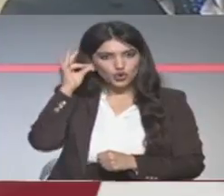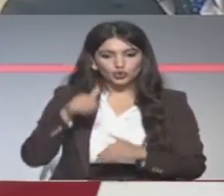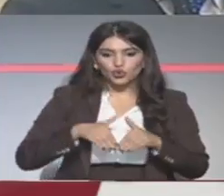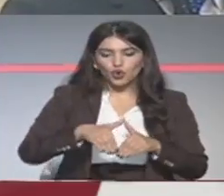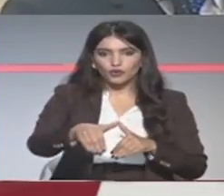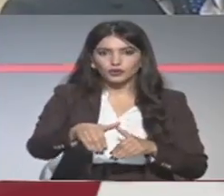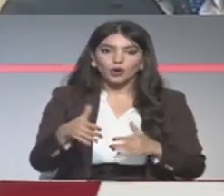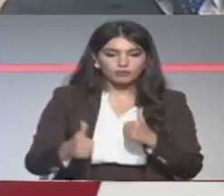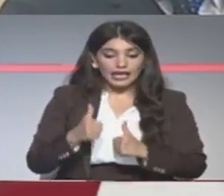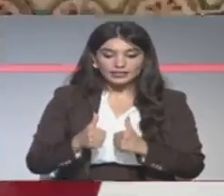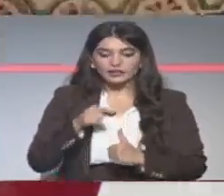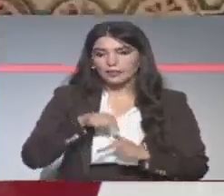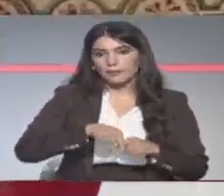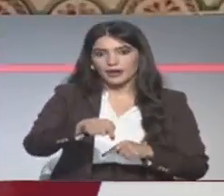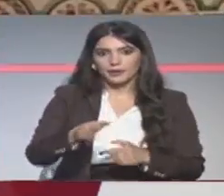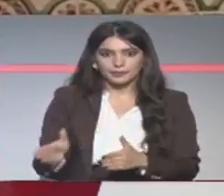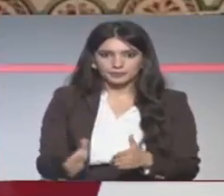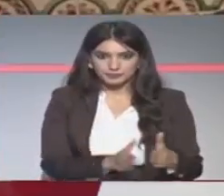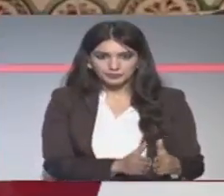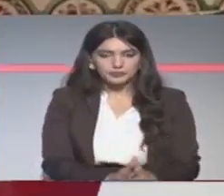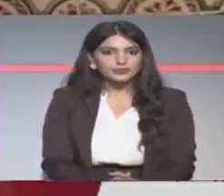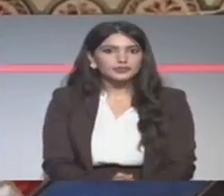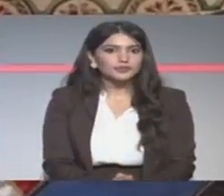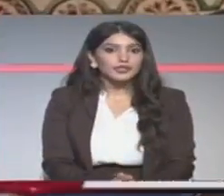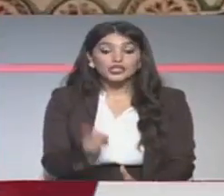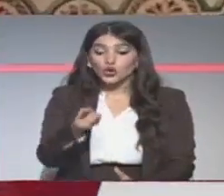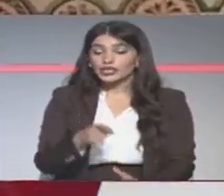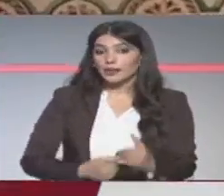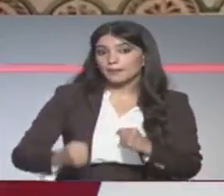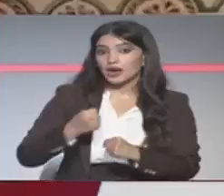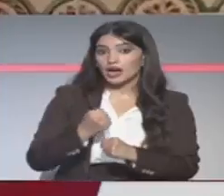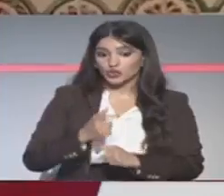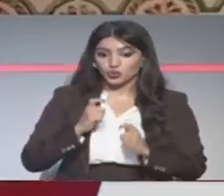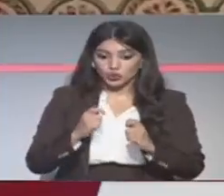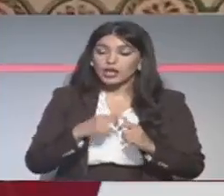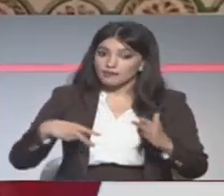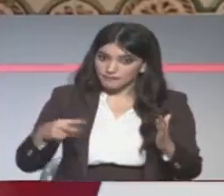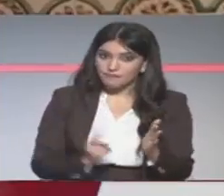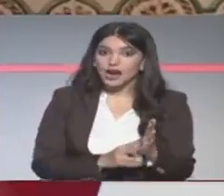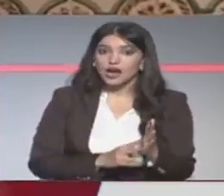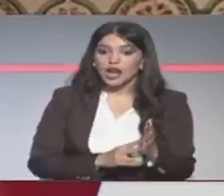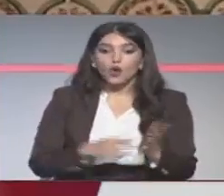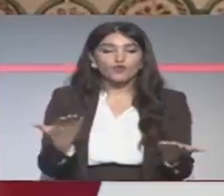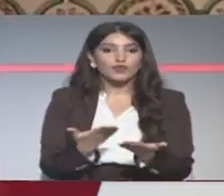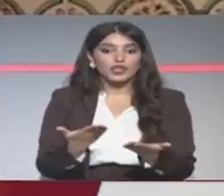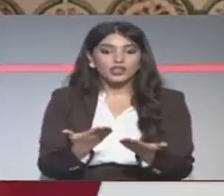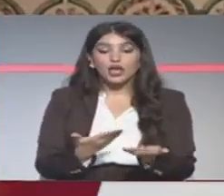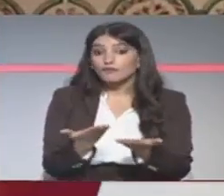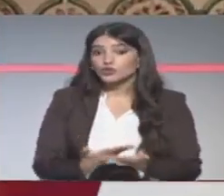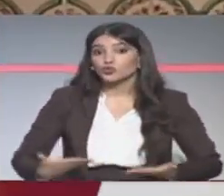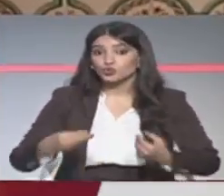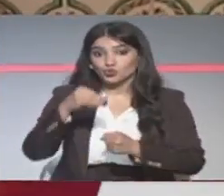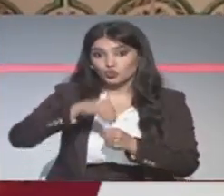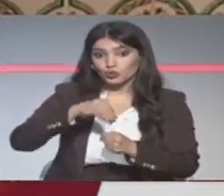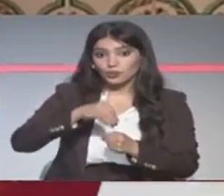المرحلة وتحدياتها. اعتماد سياسة فاعلة في المجال الاقتصادي تكون على